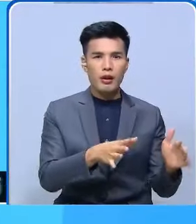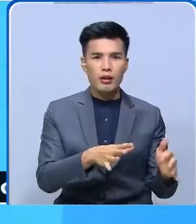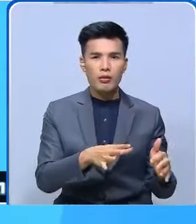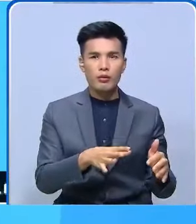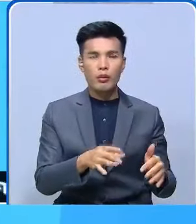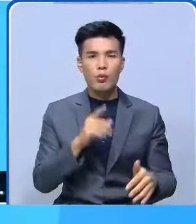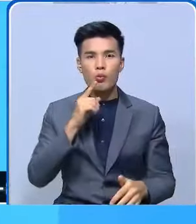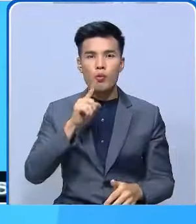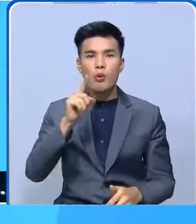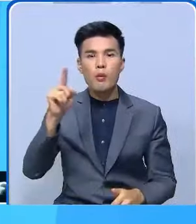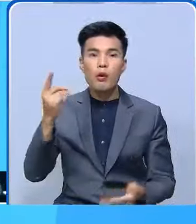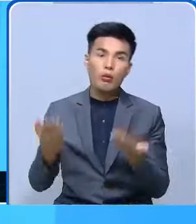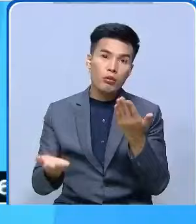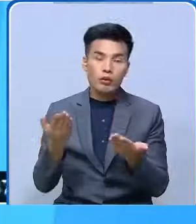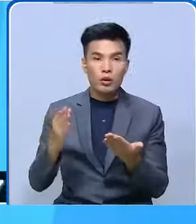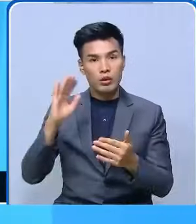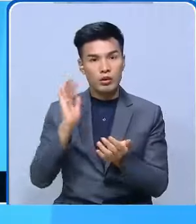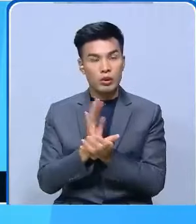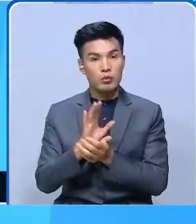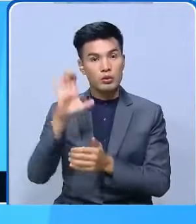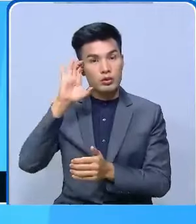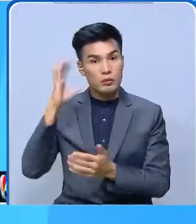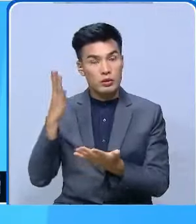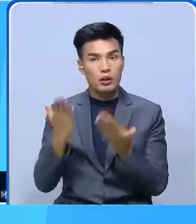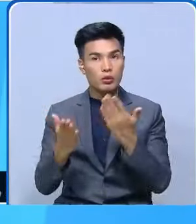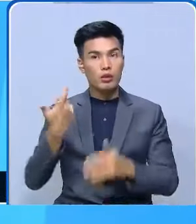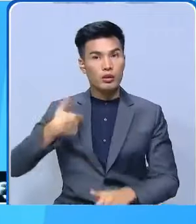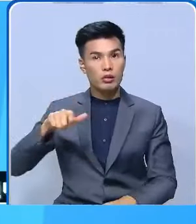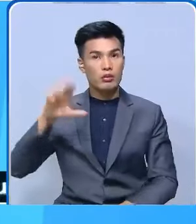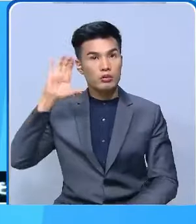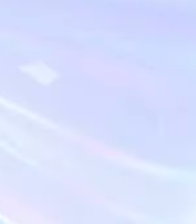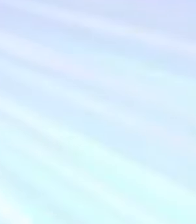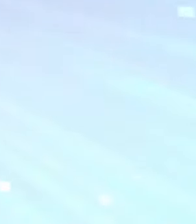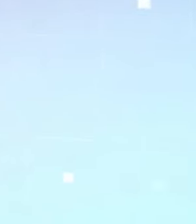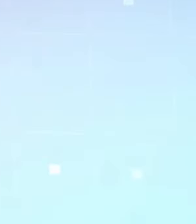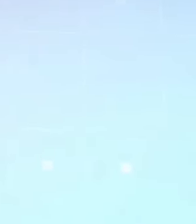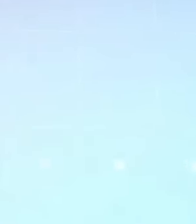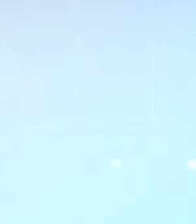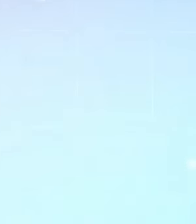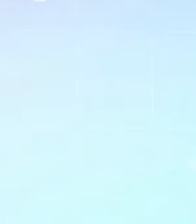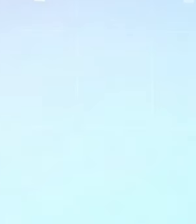ได้ก็อ้างสารพัด ก็จะอ้างอะไรก็แล้วแต่ตำรวจเขาจะเชื่อไหมก็อีกเรื่องนึงศาลท่านจะเชื่อไหมก็อีกเรื่องนึง ค่ะ